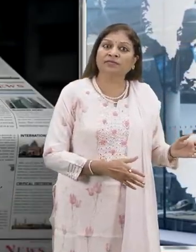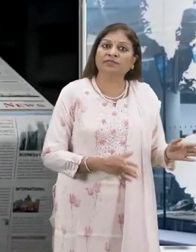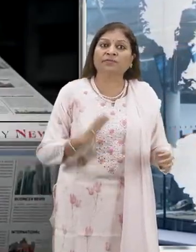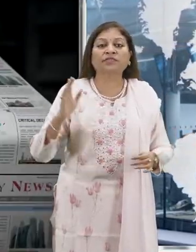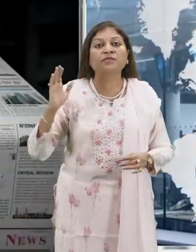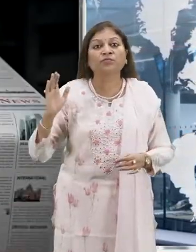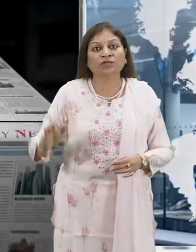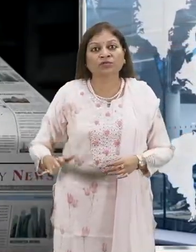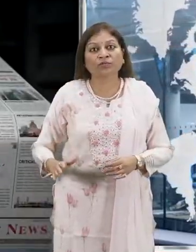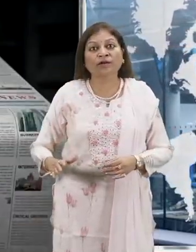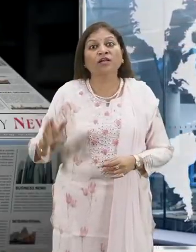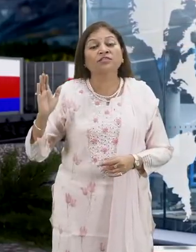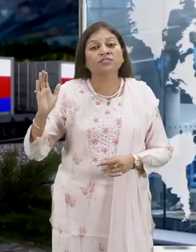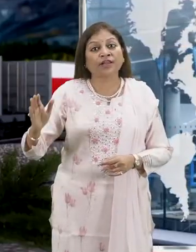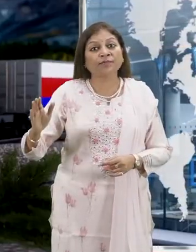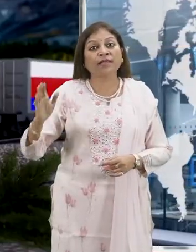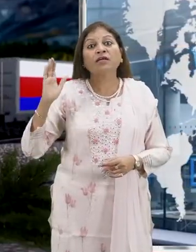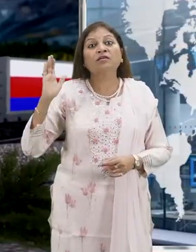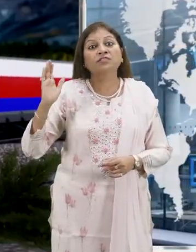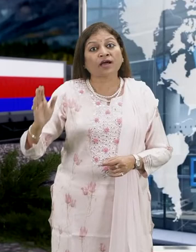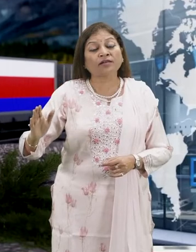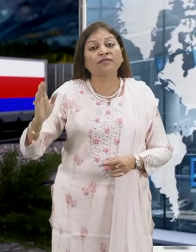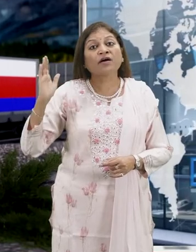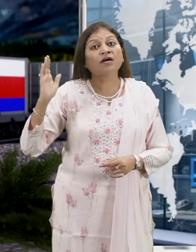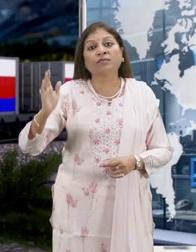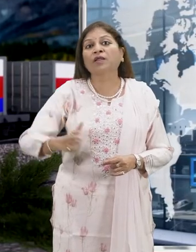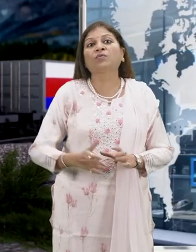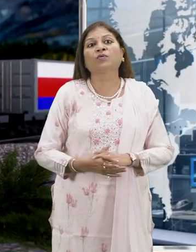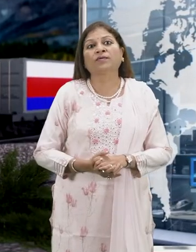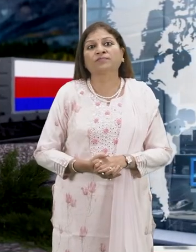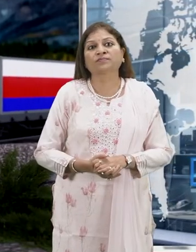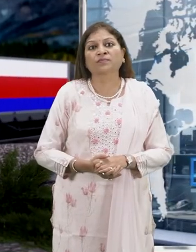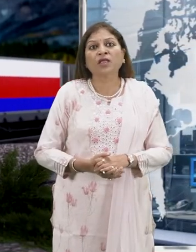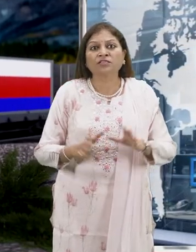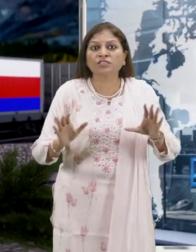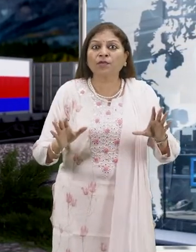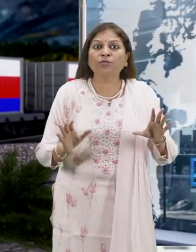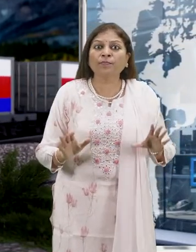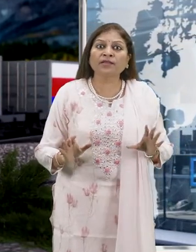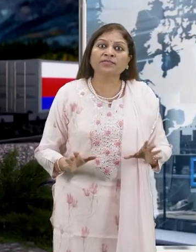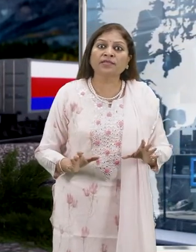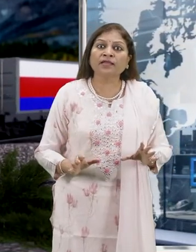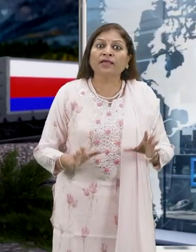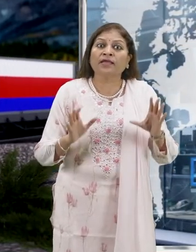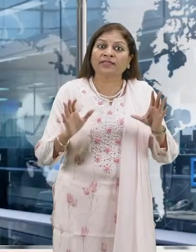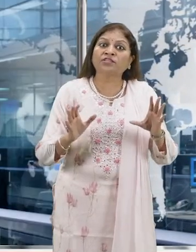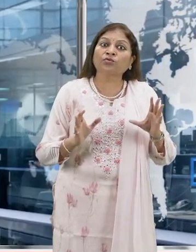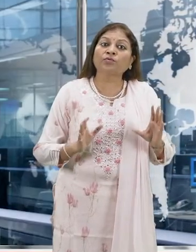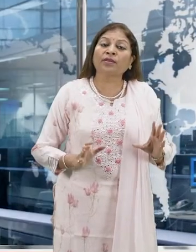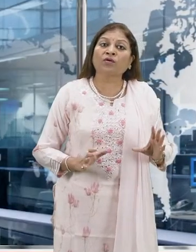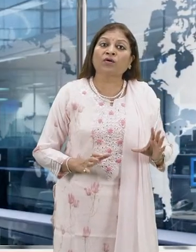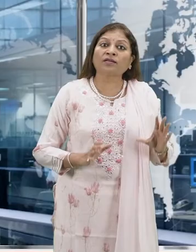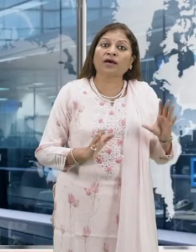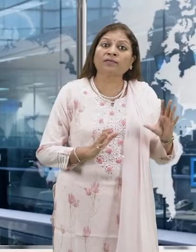भी दिमित्री मुरातोव पर ट्रेन में जानलेवा हमला हुआ, जिसमें उन पर किसी ने